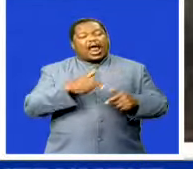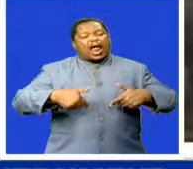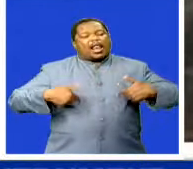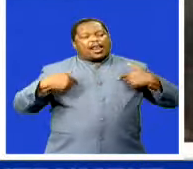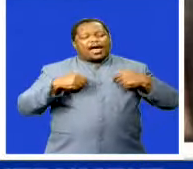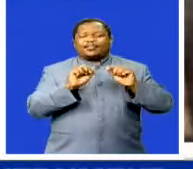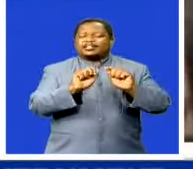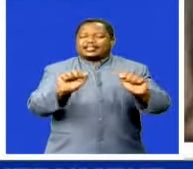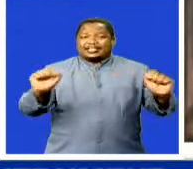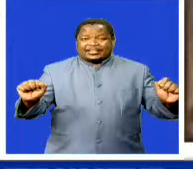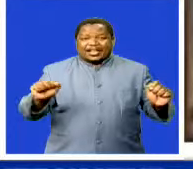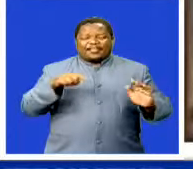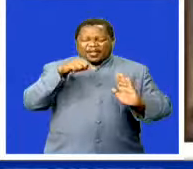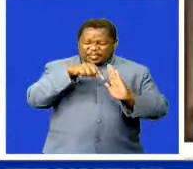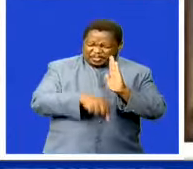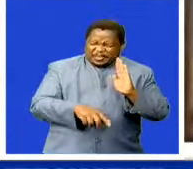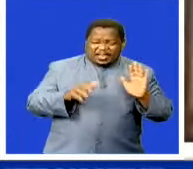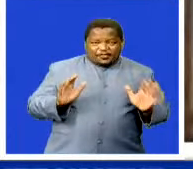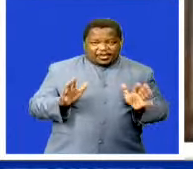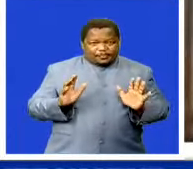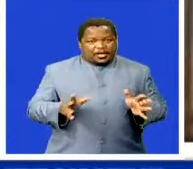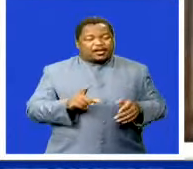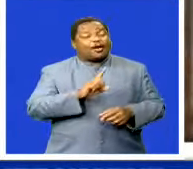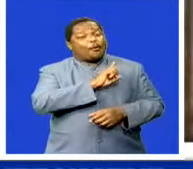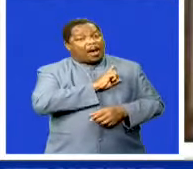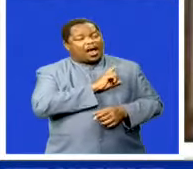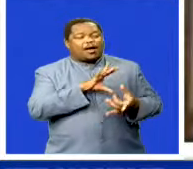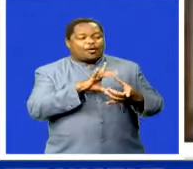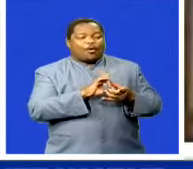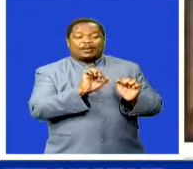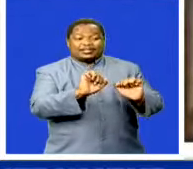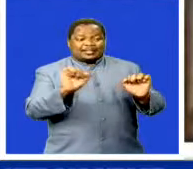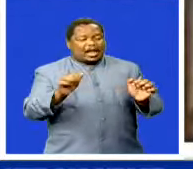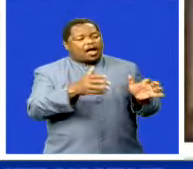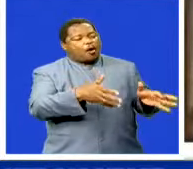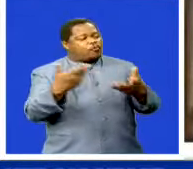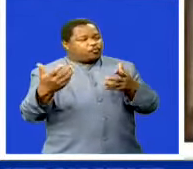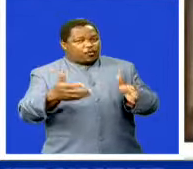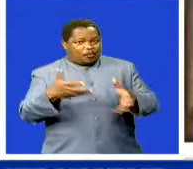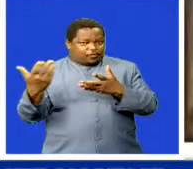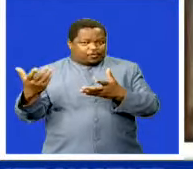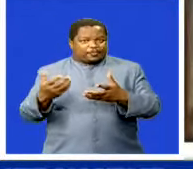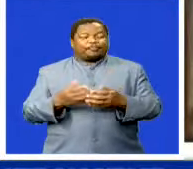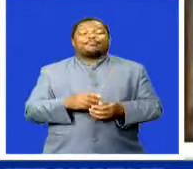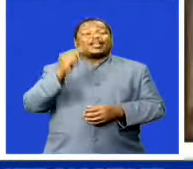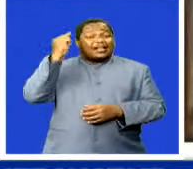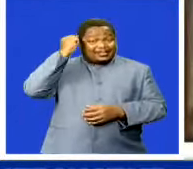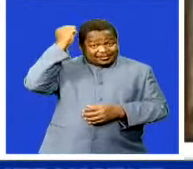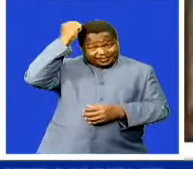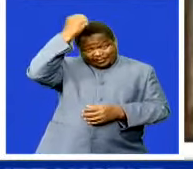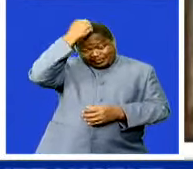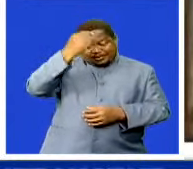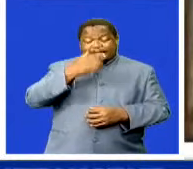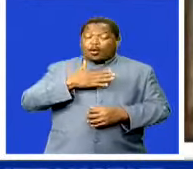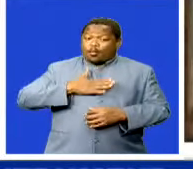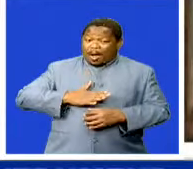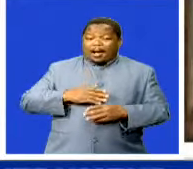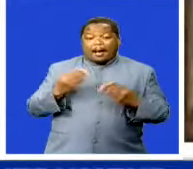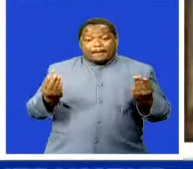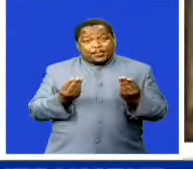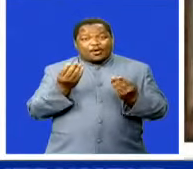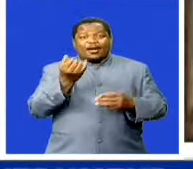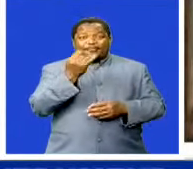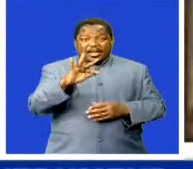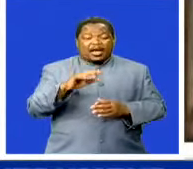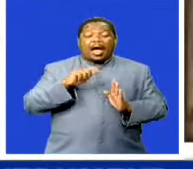nayisithuba. Itsi bantu abaphile kangcono kunaloku bekukhona itolo kubede